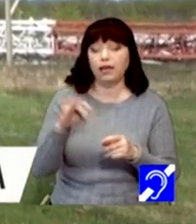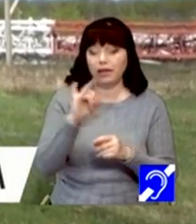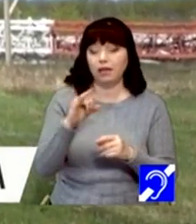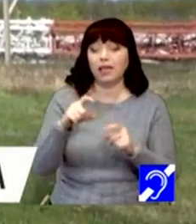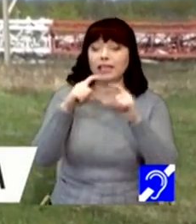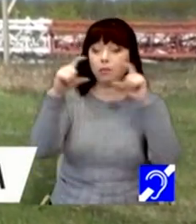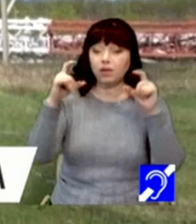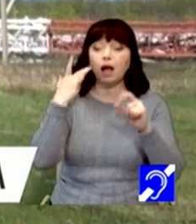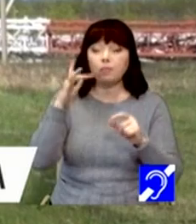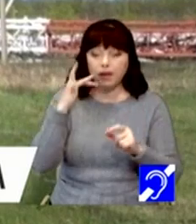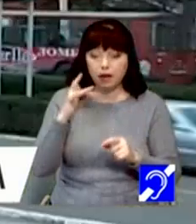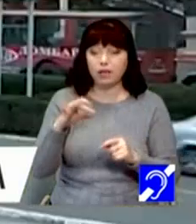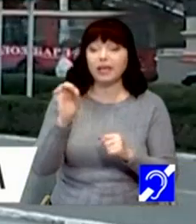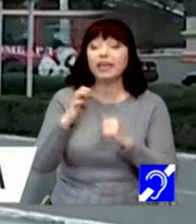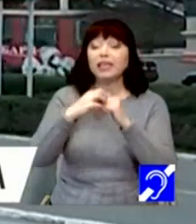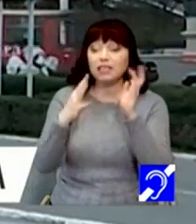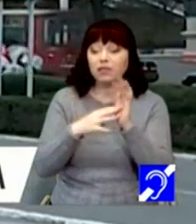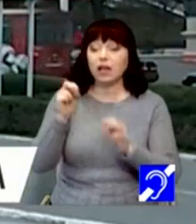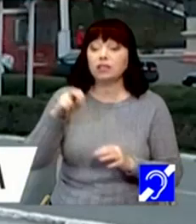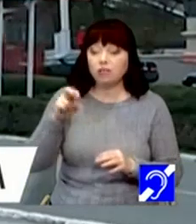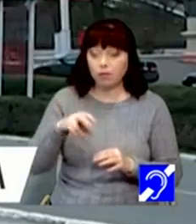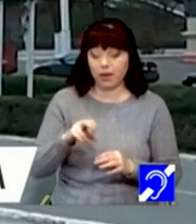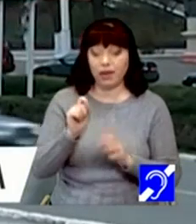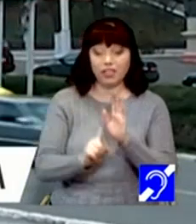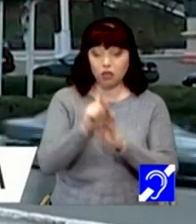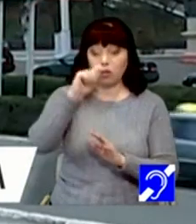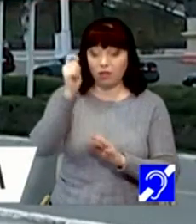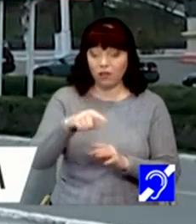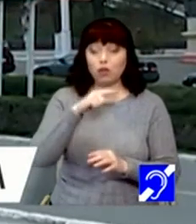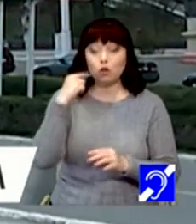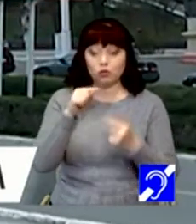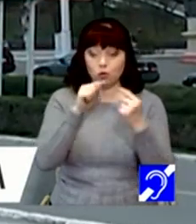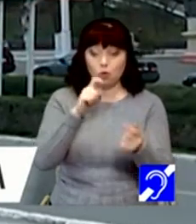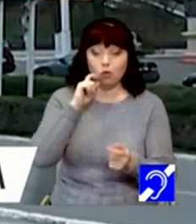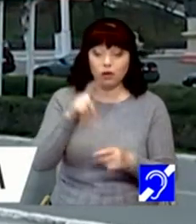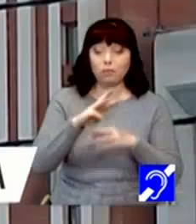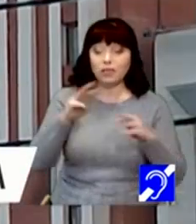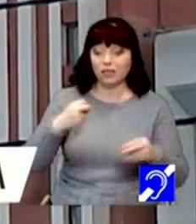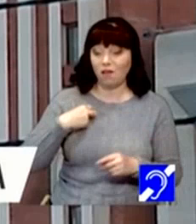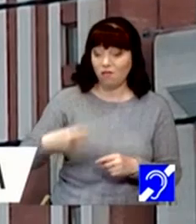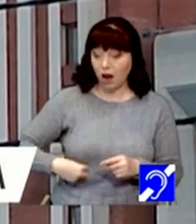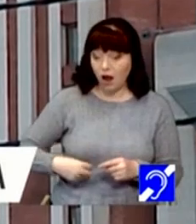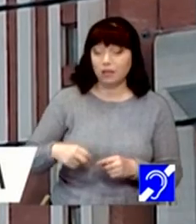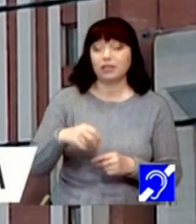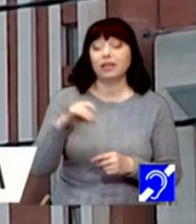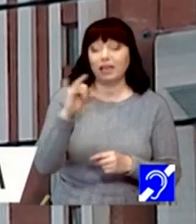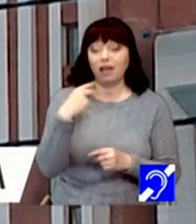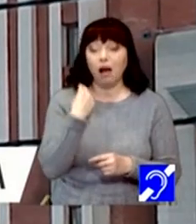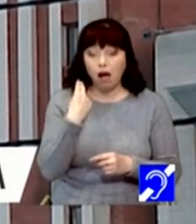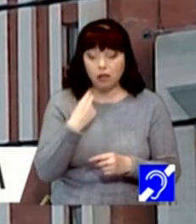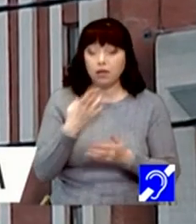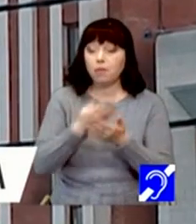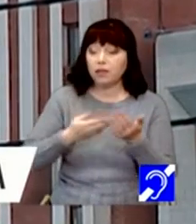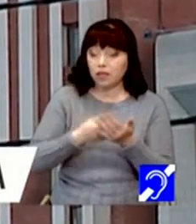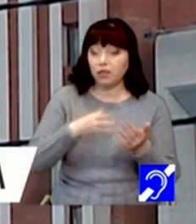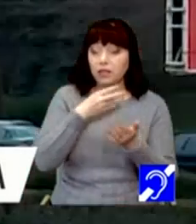departamentul american de stat și pe 19 aprilie de la începutul războiului rusă ucraineană Ministerul francez de Externe și cel Marii Britanii o